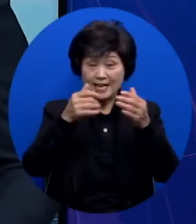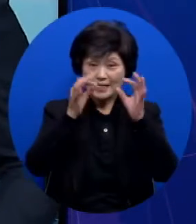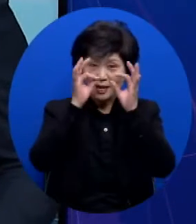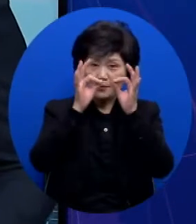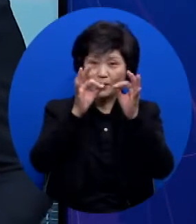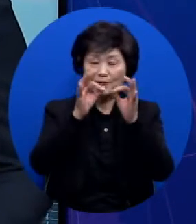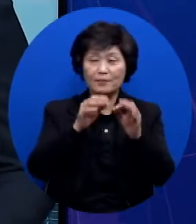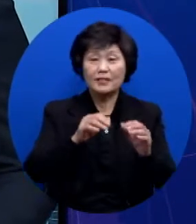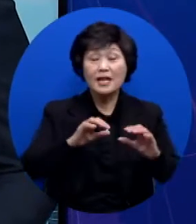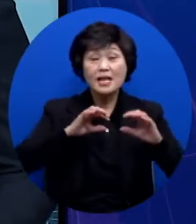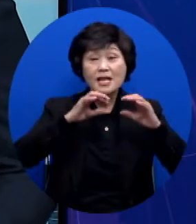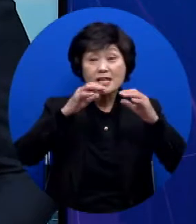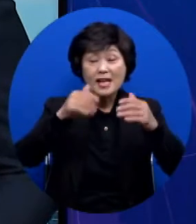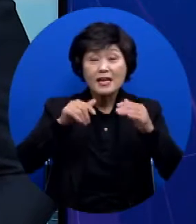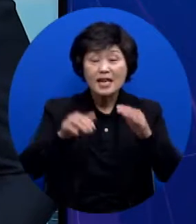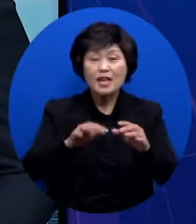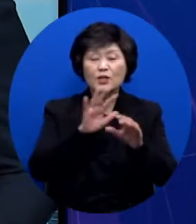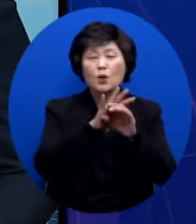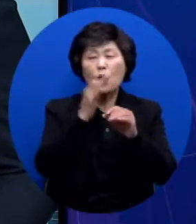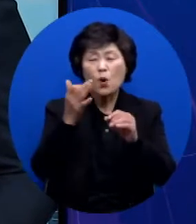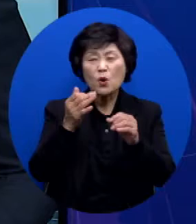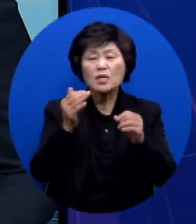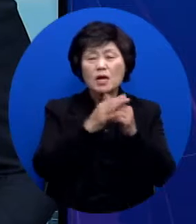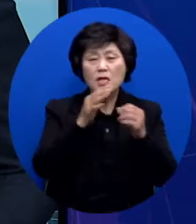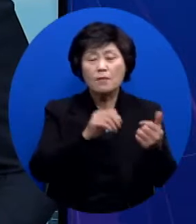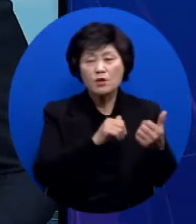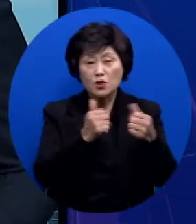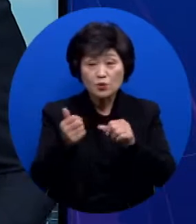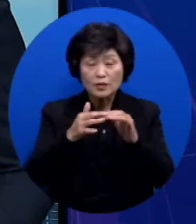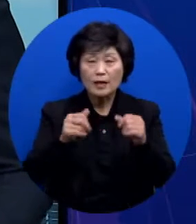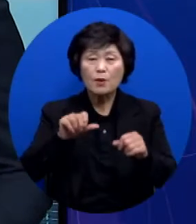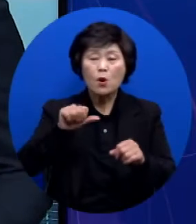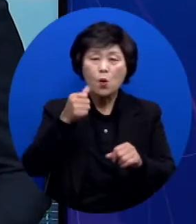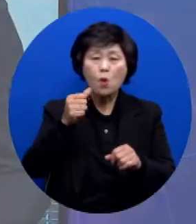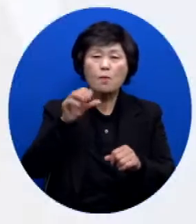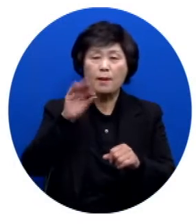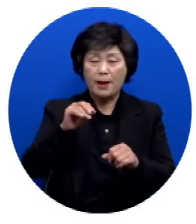전 세계에서 코로나로 숨진 사람이 500만 명을 넘어섰습니다.